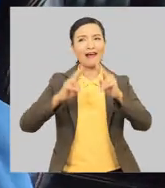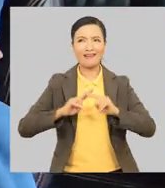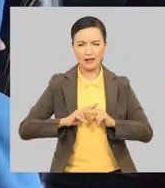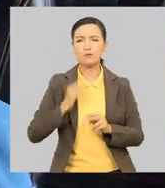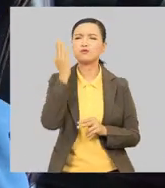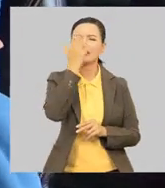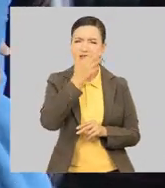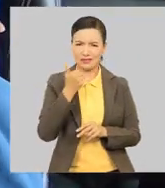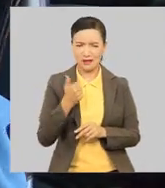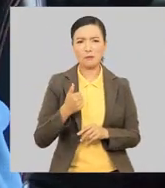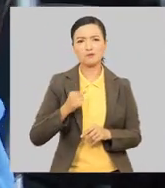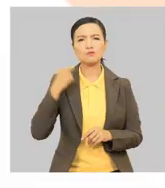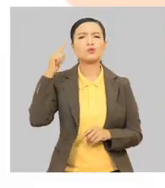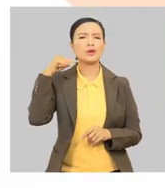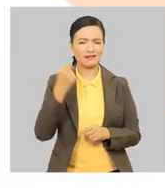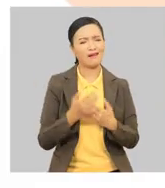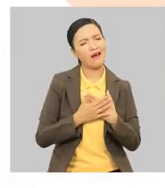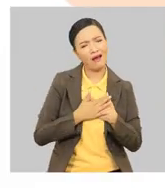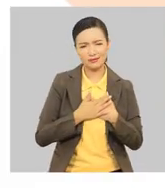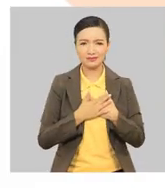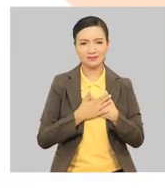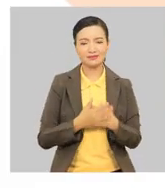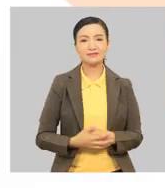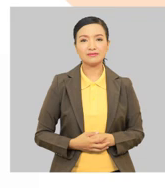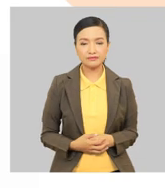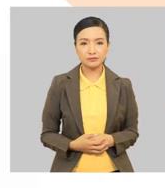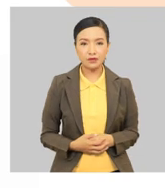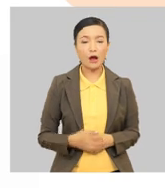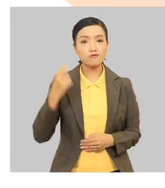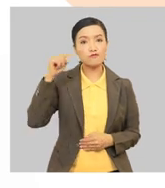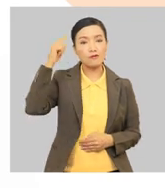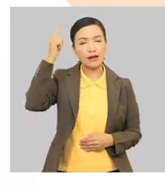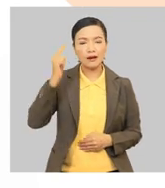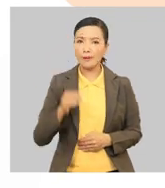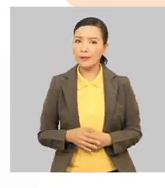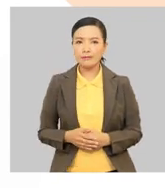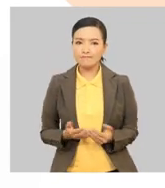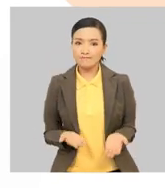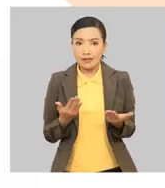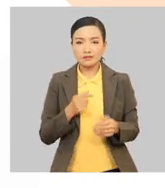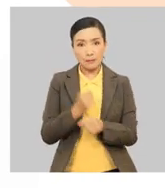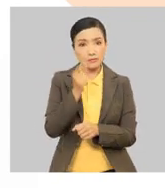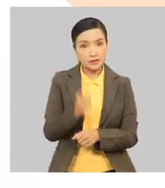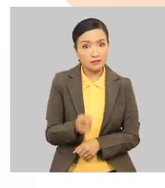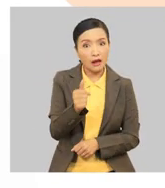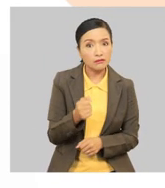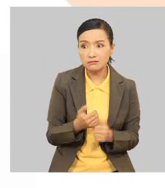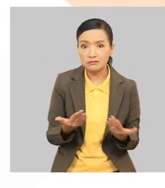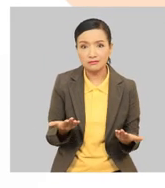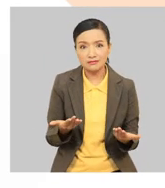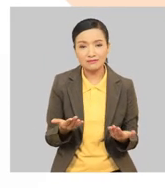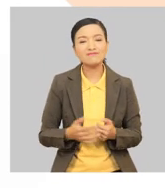ผู้หญิงคนนึงที่แบบรักการประกวดนางงาม แล้วเราพาความฝันเนี้ยให้มันขยับขึ้นมาเป็นความจริงความจริงได้อย่าง